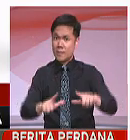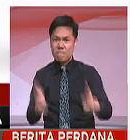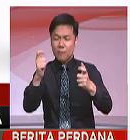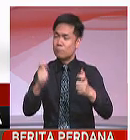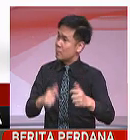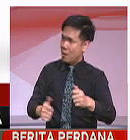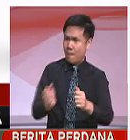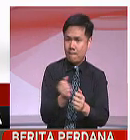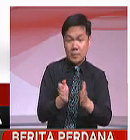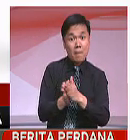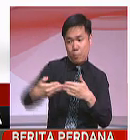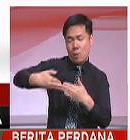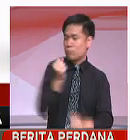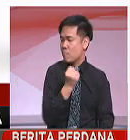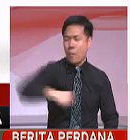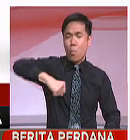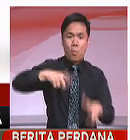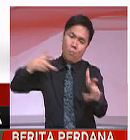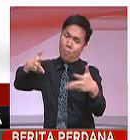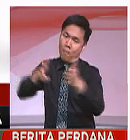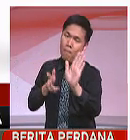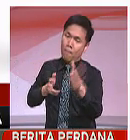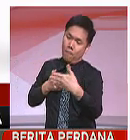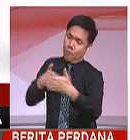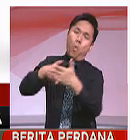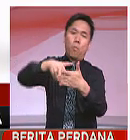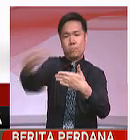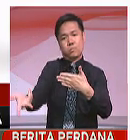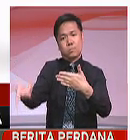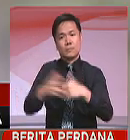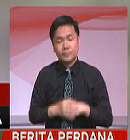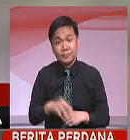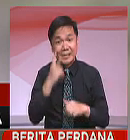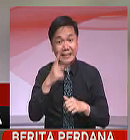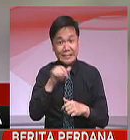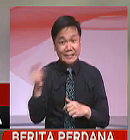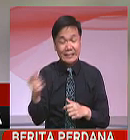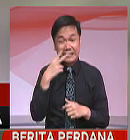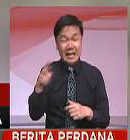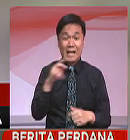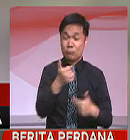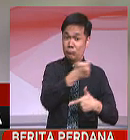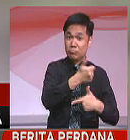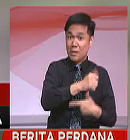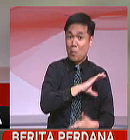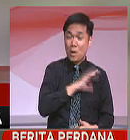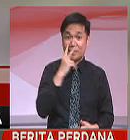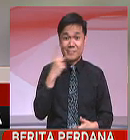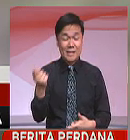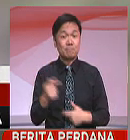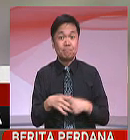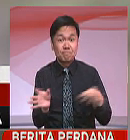pantas membuka pintu lorinya menyebabkan motosikal suspek terjatuh. Ketua Polis Daerah Gombak ACP Arifai Tarawi